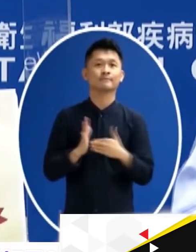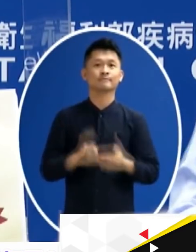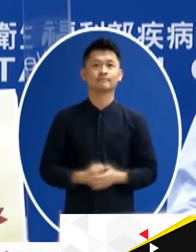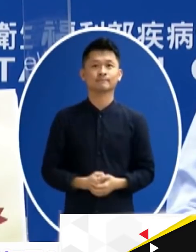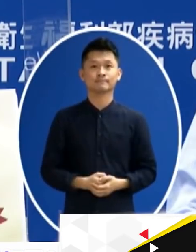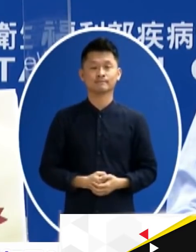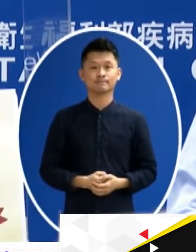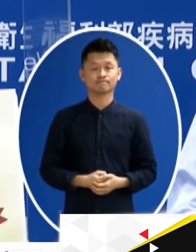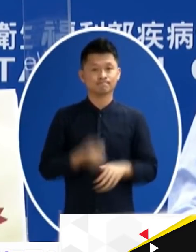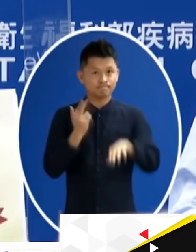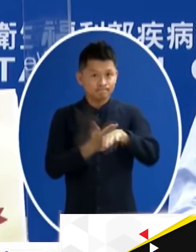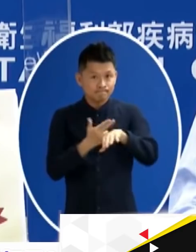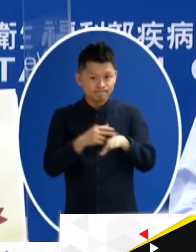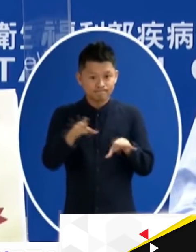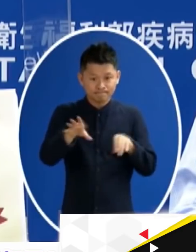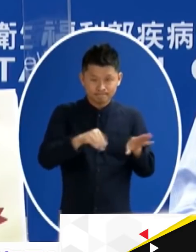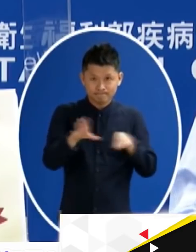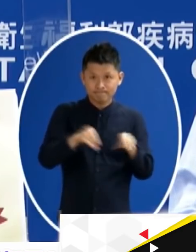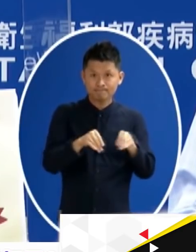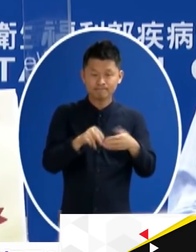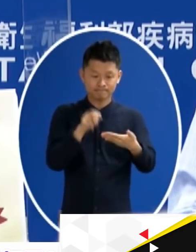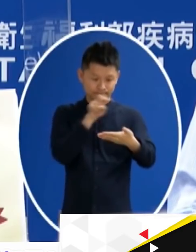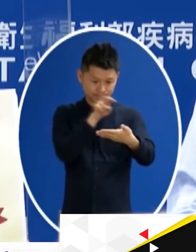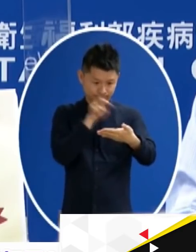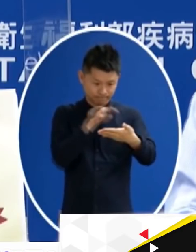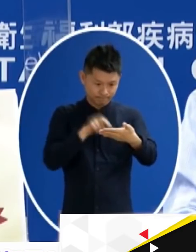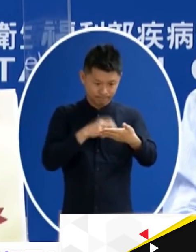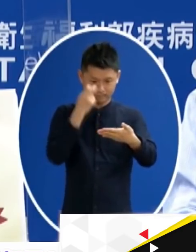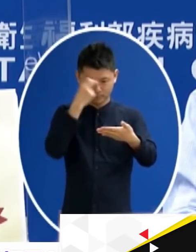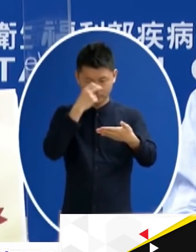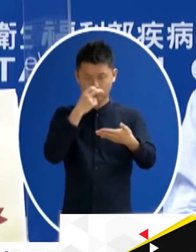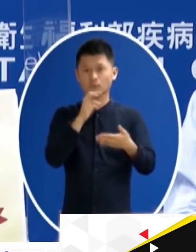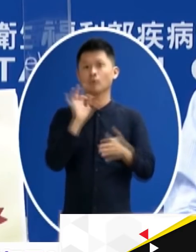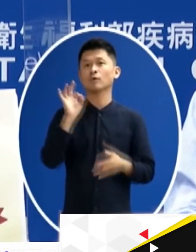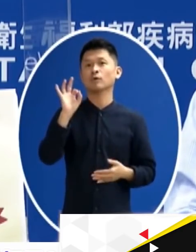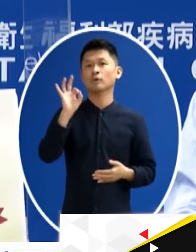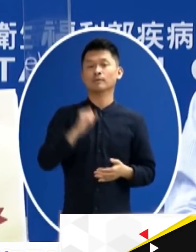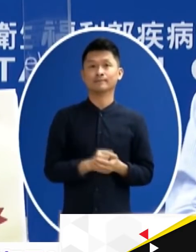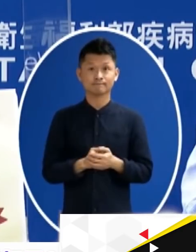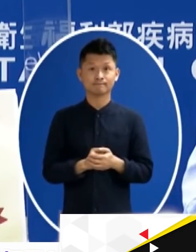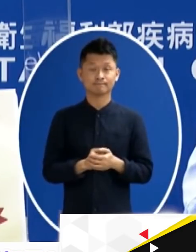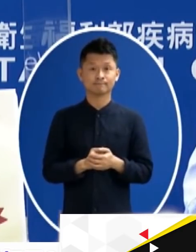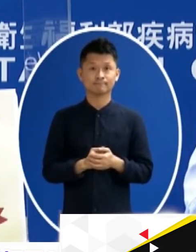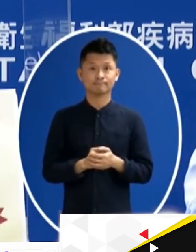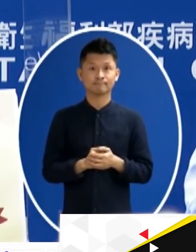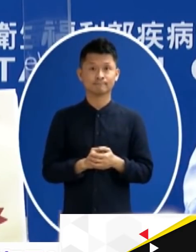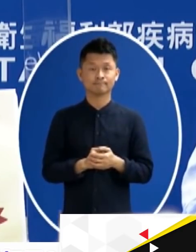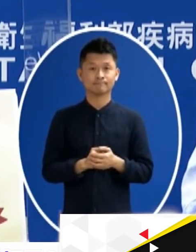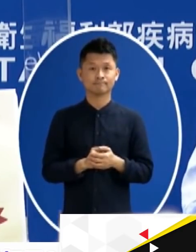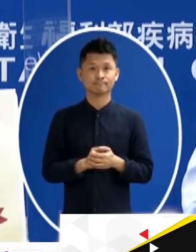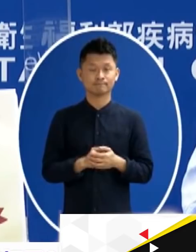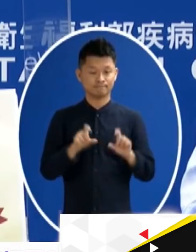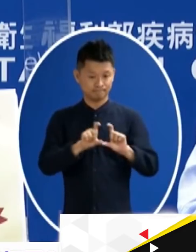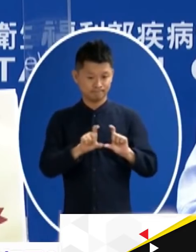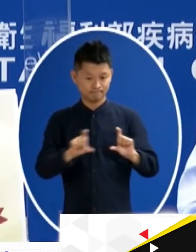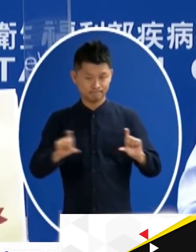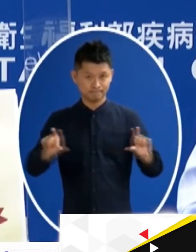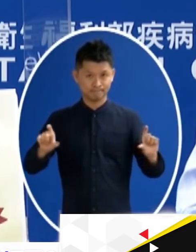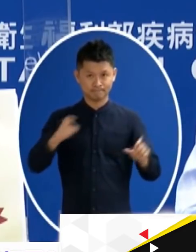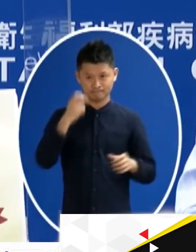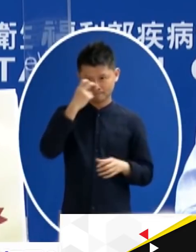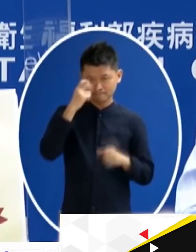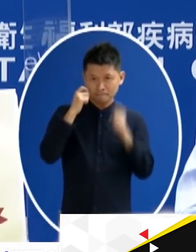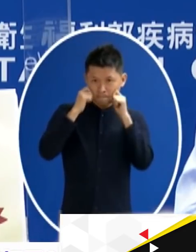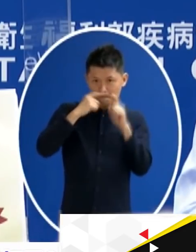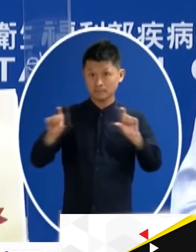所以相关的技术性的资料都已经检验检查过，那剩下就是相关的一些我们需要检验的相关的